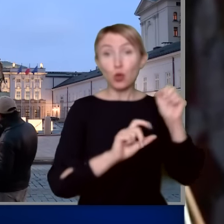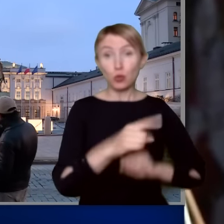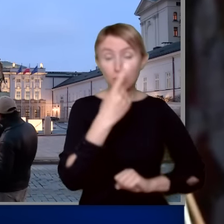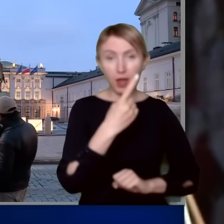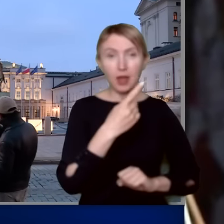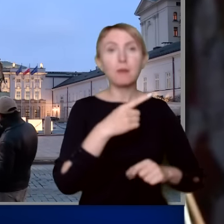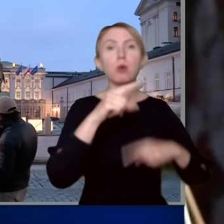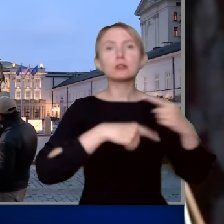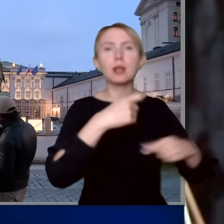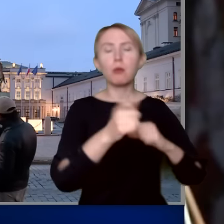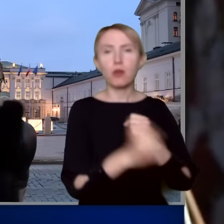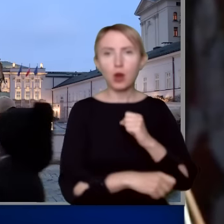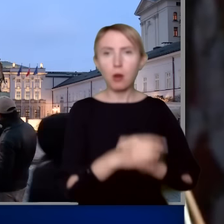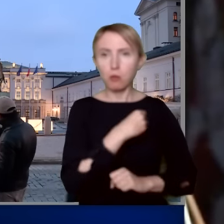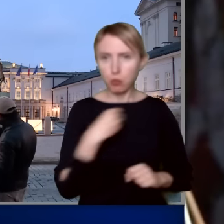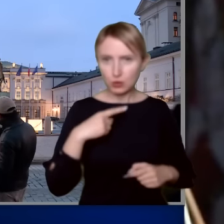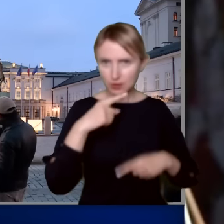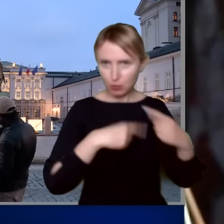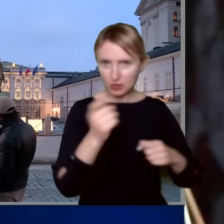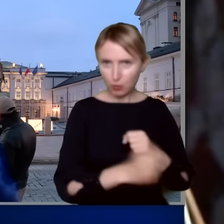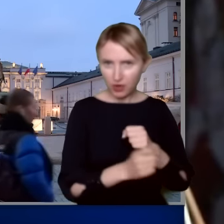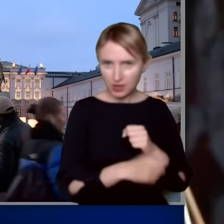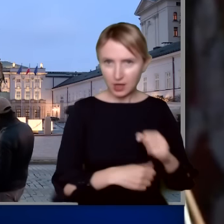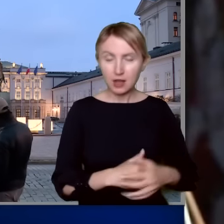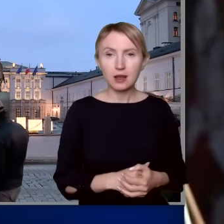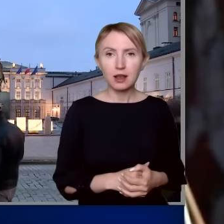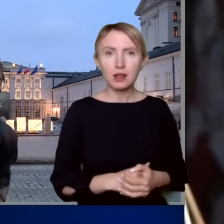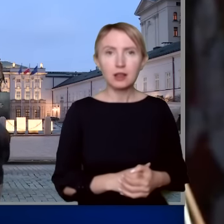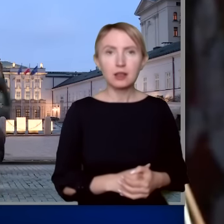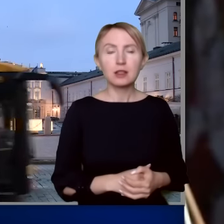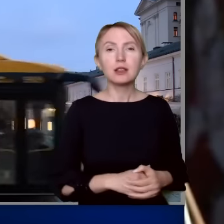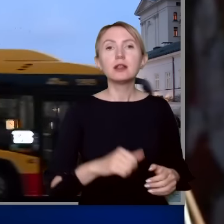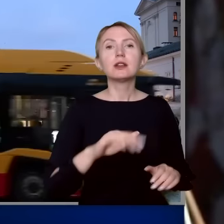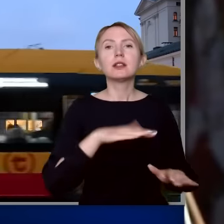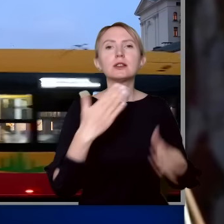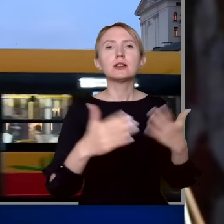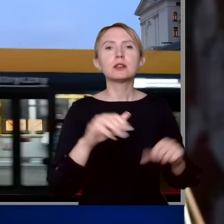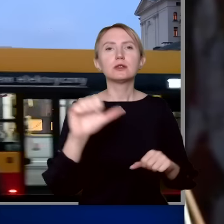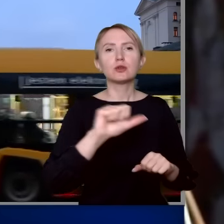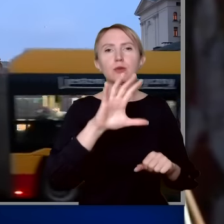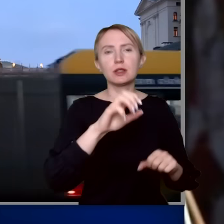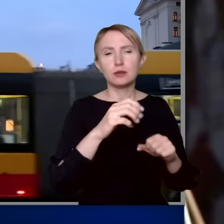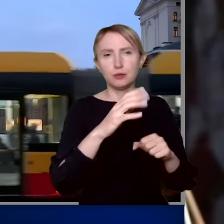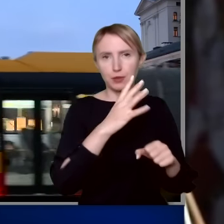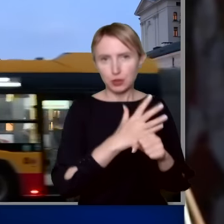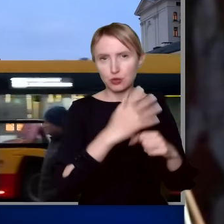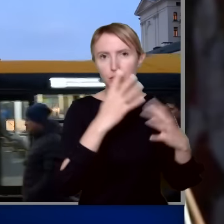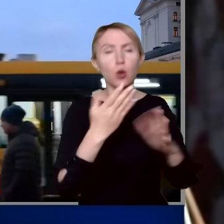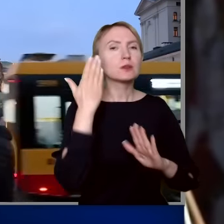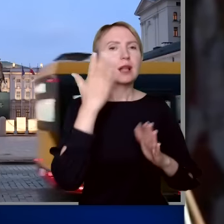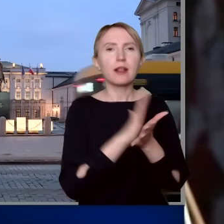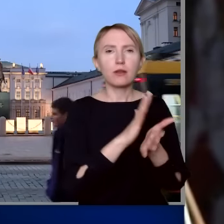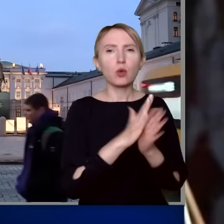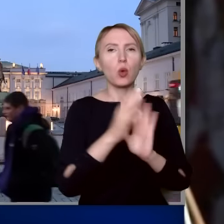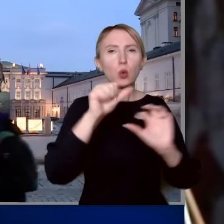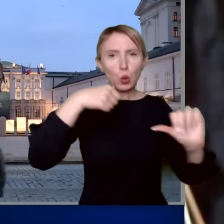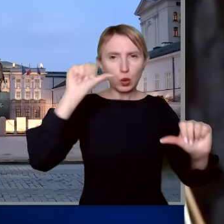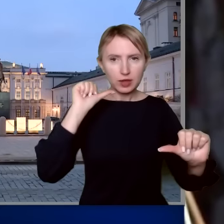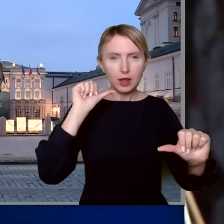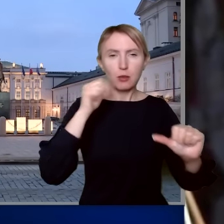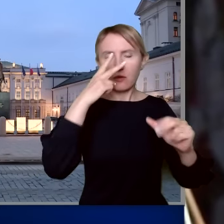karne, polskie postępowanie karne, które na stronie 1259, ostatnie wydanie z ubiegłego roku,